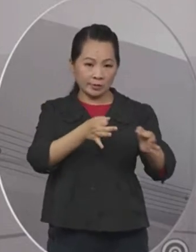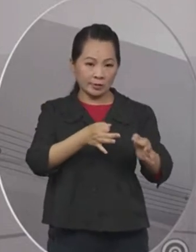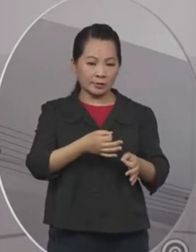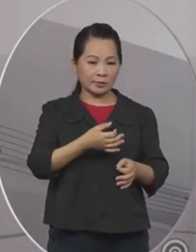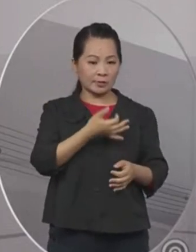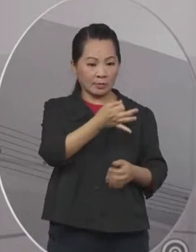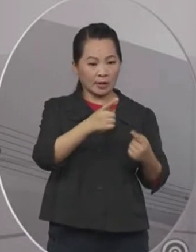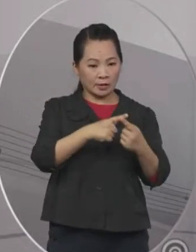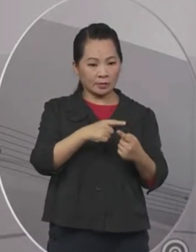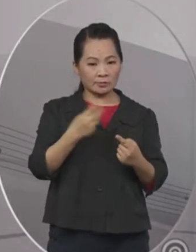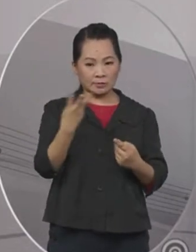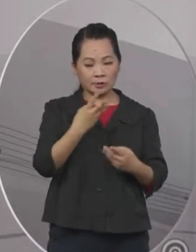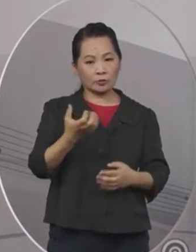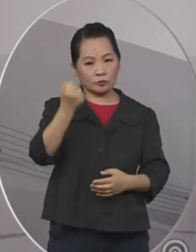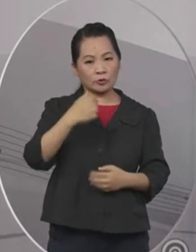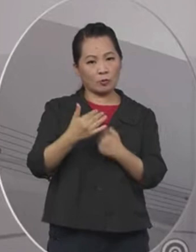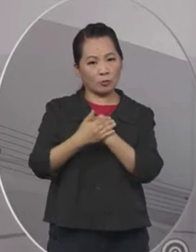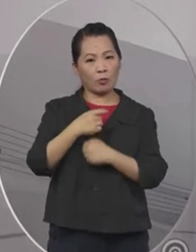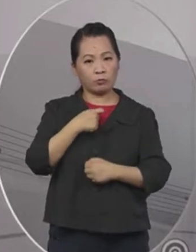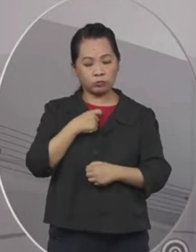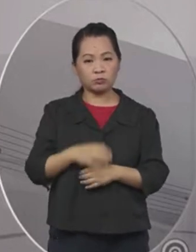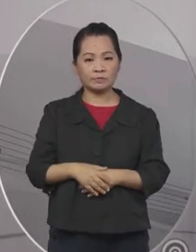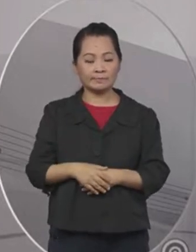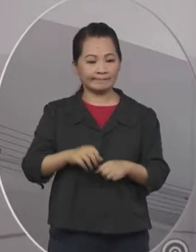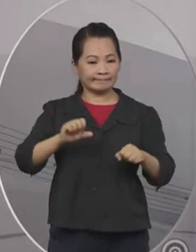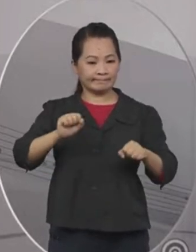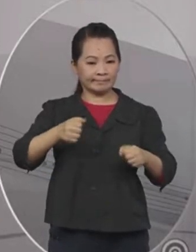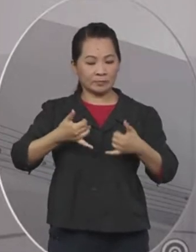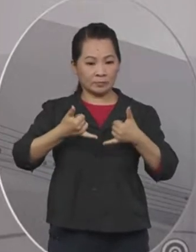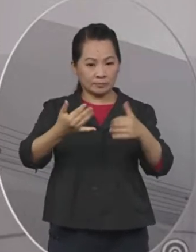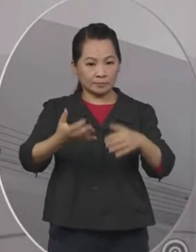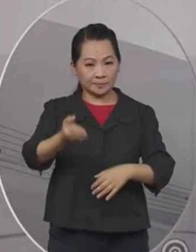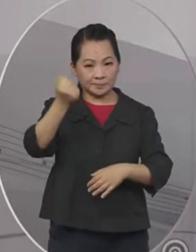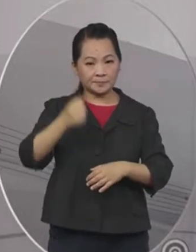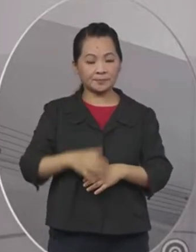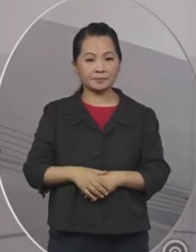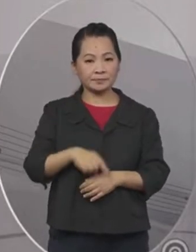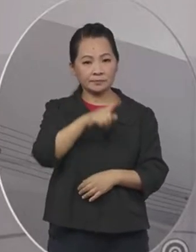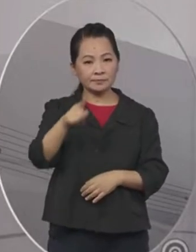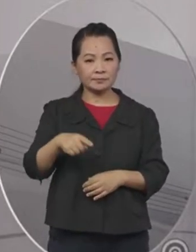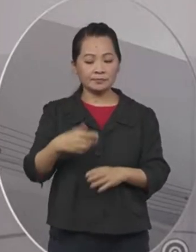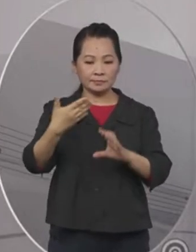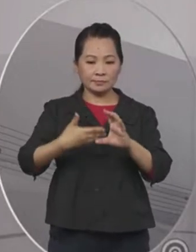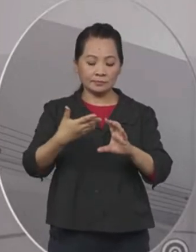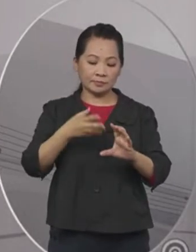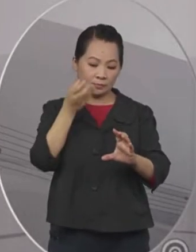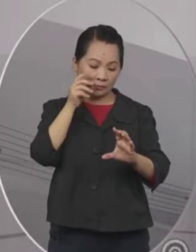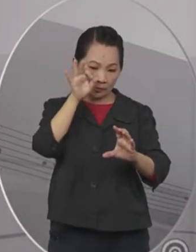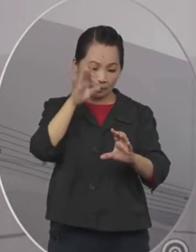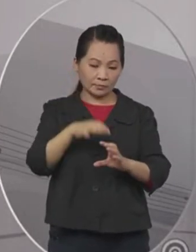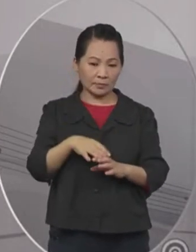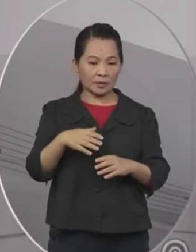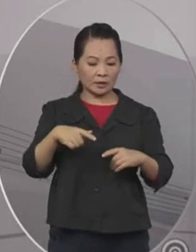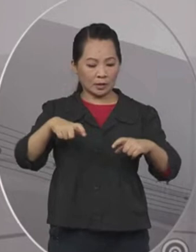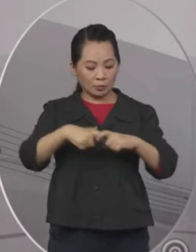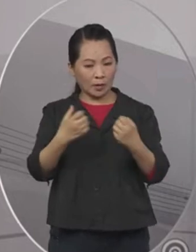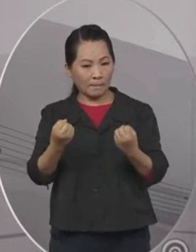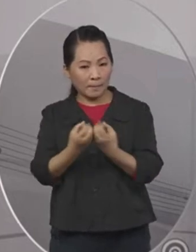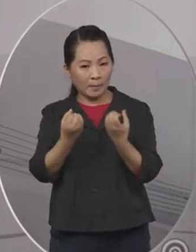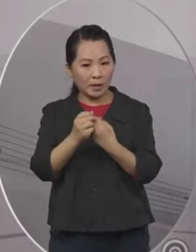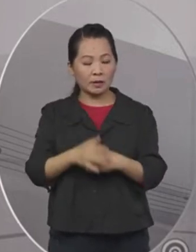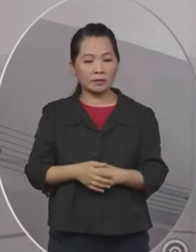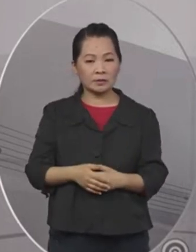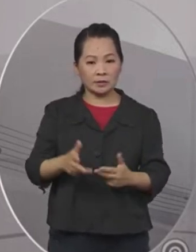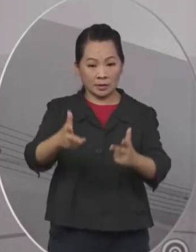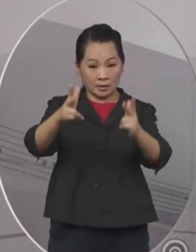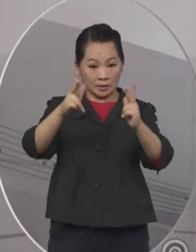费者权益。机车路权，大家常常在新闻上看到交通事故，其中在